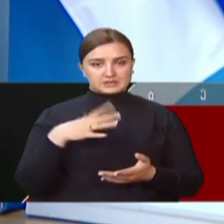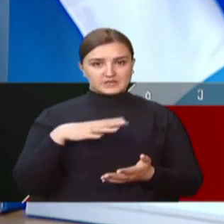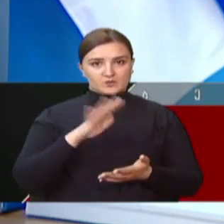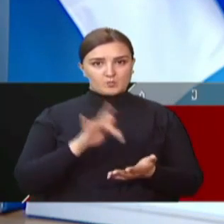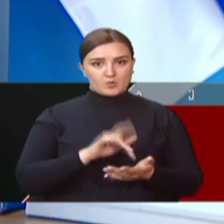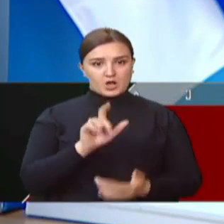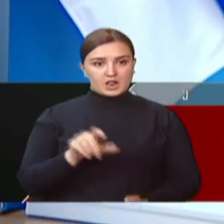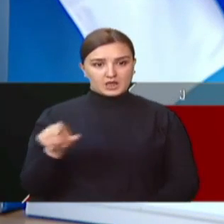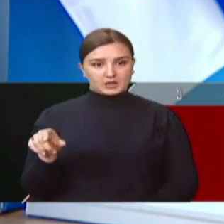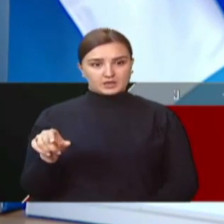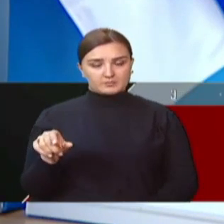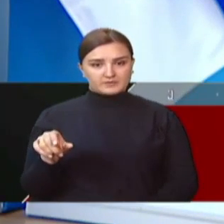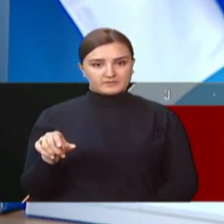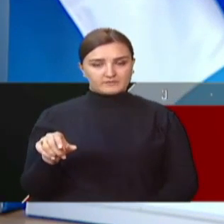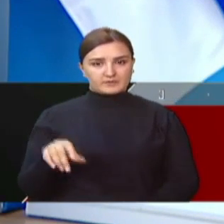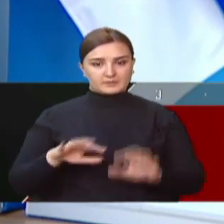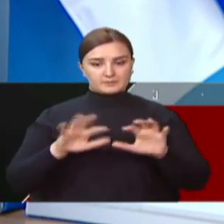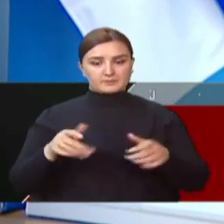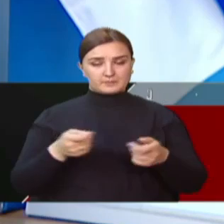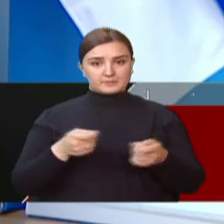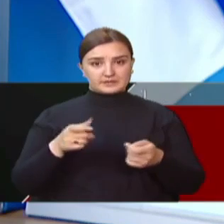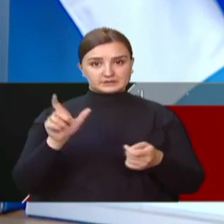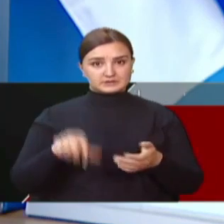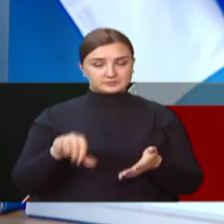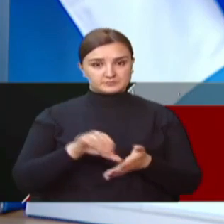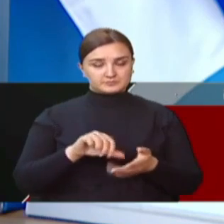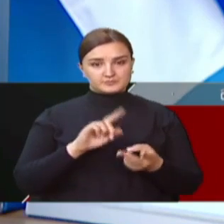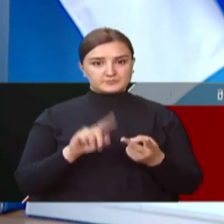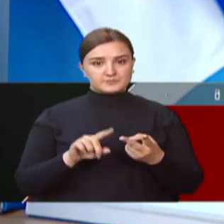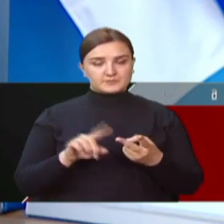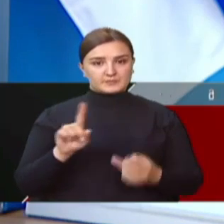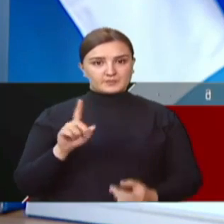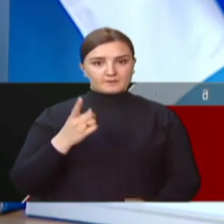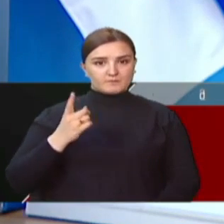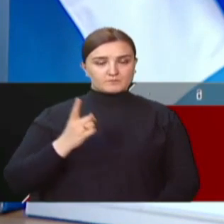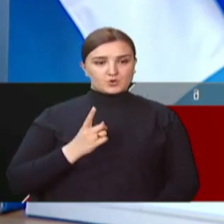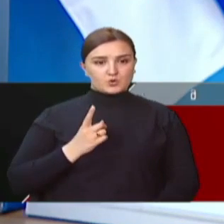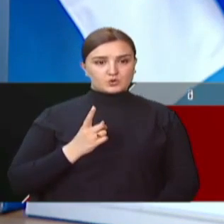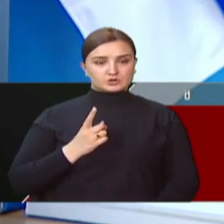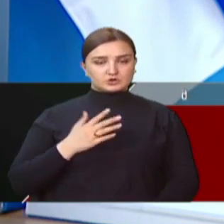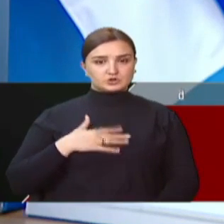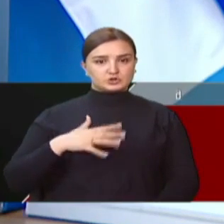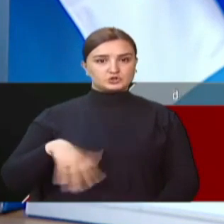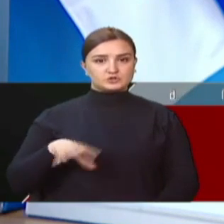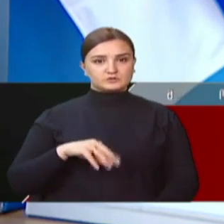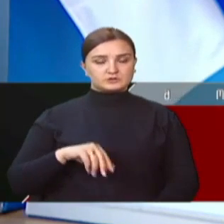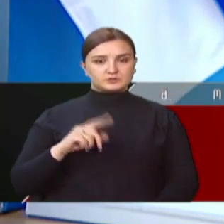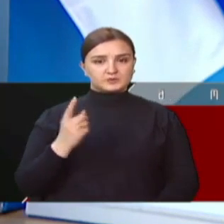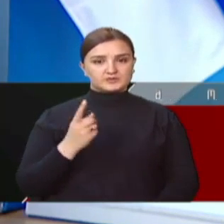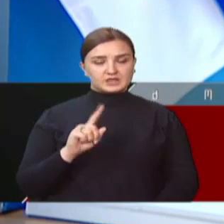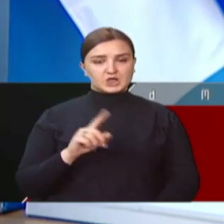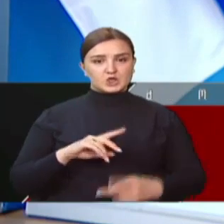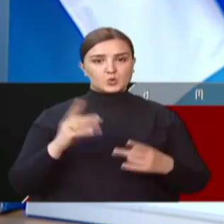მოქალაქეებს, ანუ პრეზიდენტის გამოსვლას გულისხმობ და მეორე არის რა მოლოდინები შეიძლება ჩვენ გქონდეს. ანუ პირველი, რა უნდა და რა